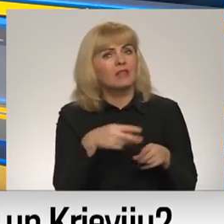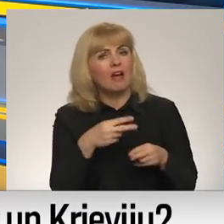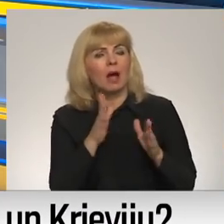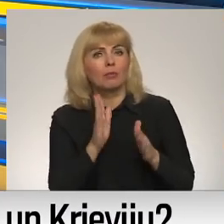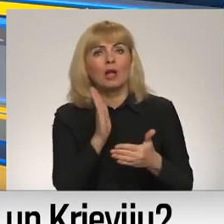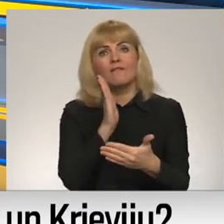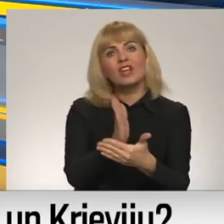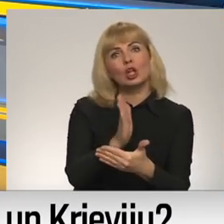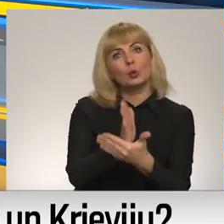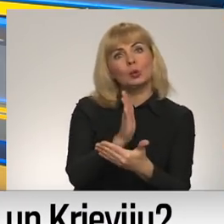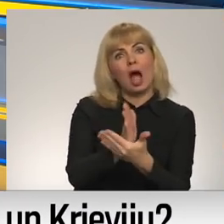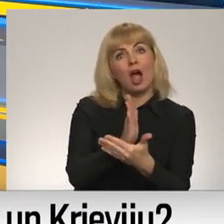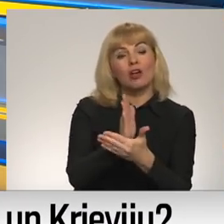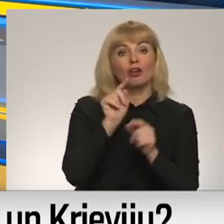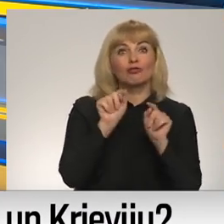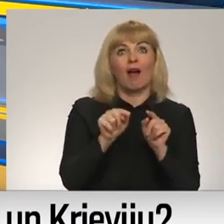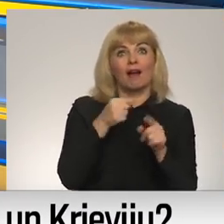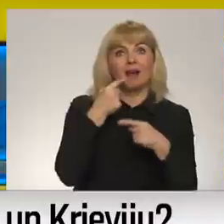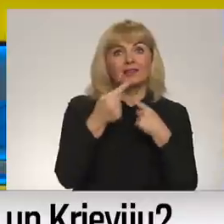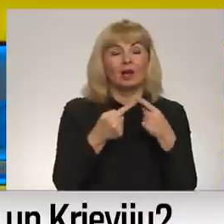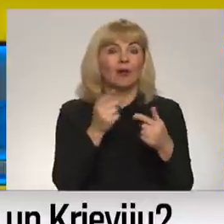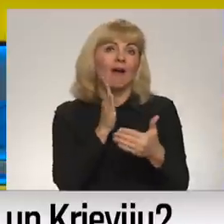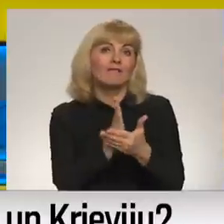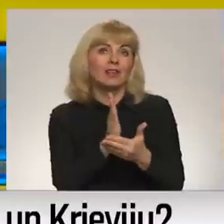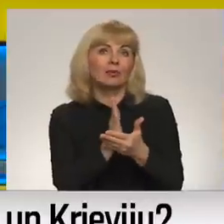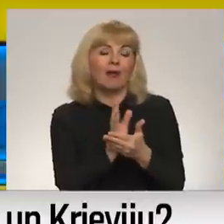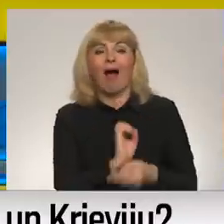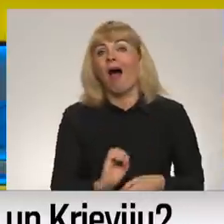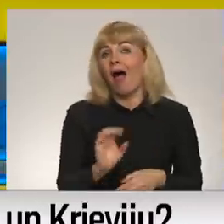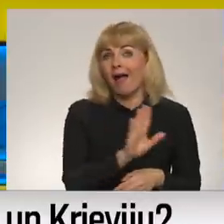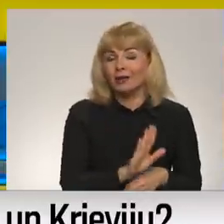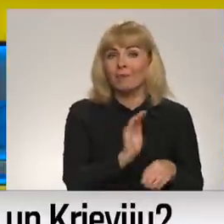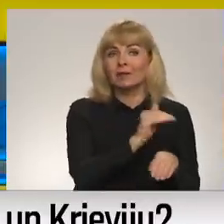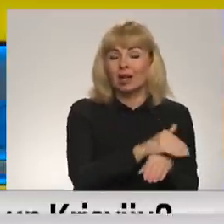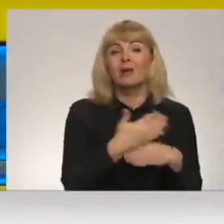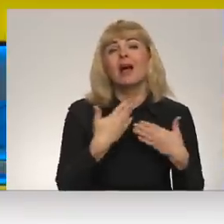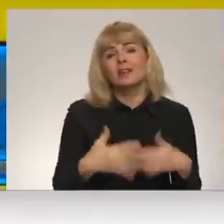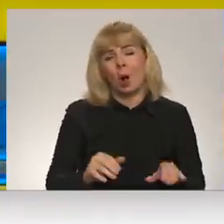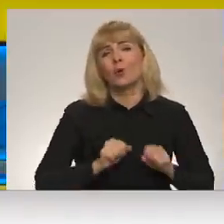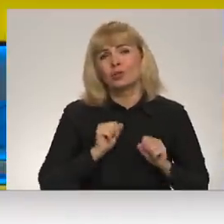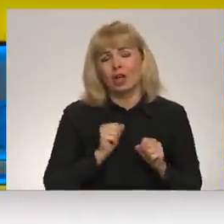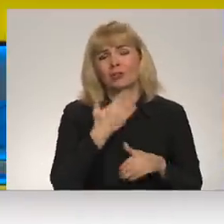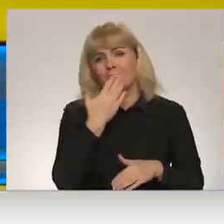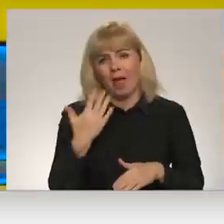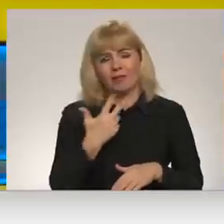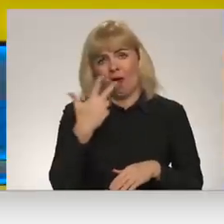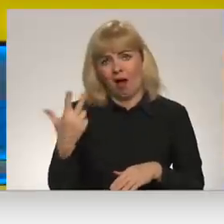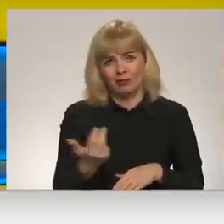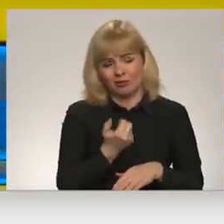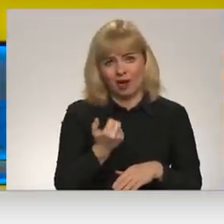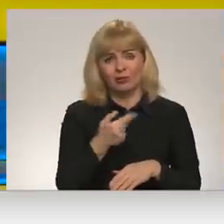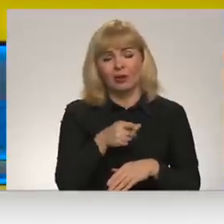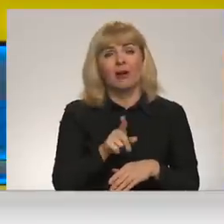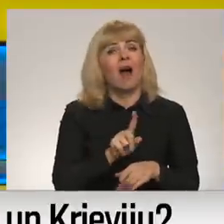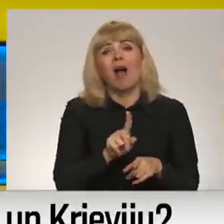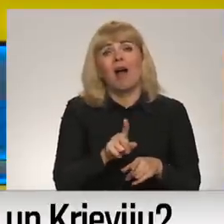par tādu vidutāju? Šajās sarunās. Nu, vidutājas Eiropas Savienība un Rietumi ir centušies būt pēdējos 8 gadus, un mēs redzam, ar ko tas